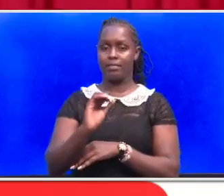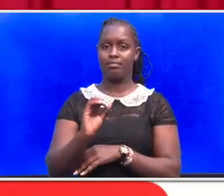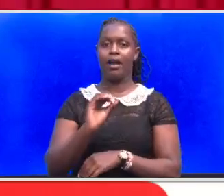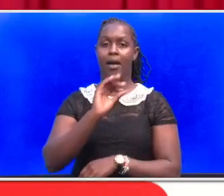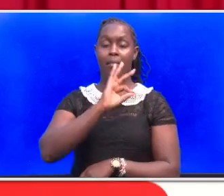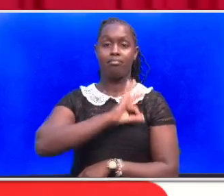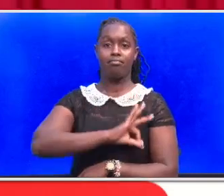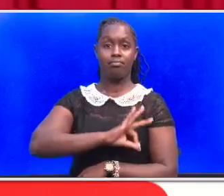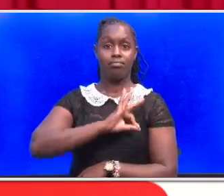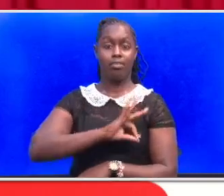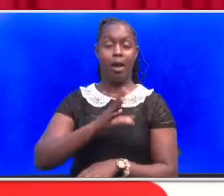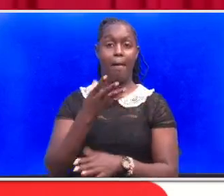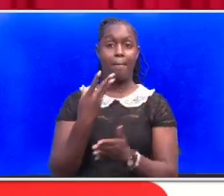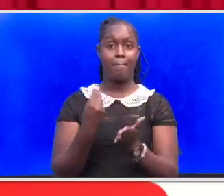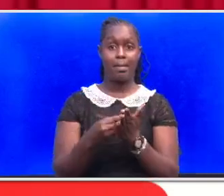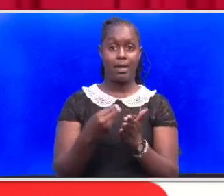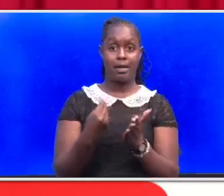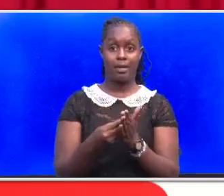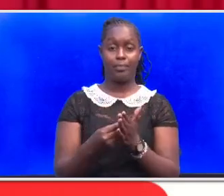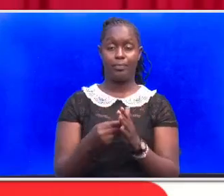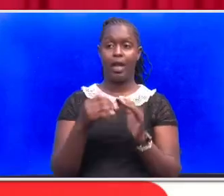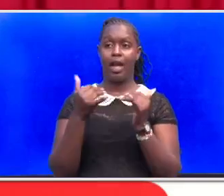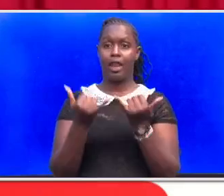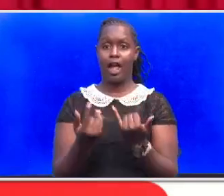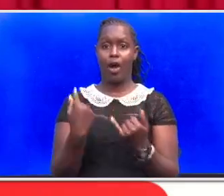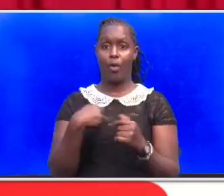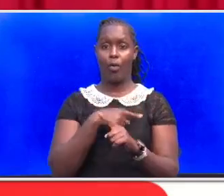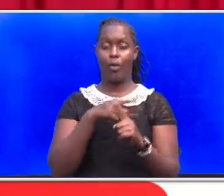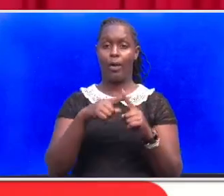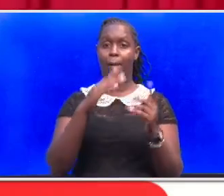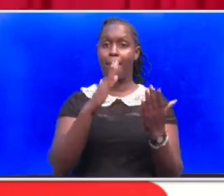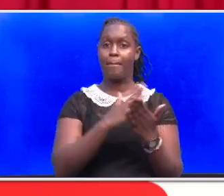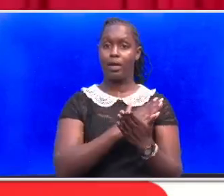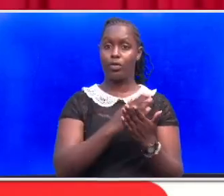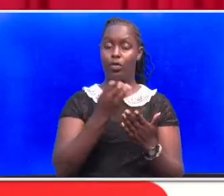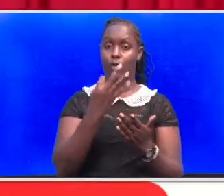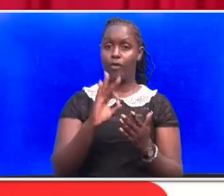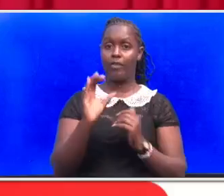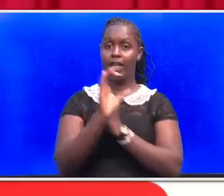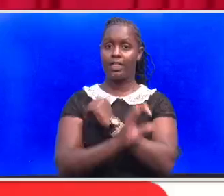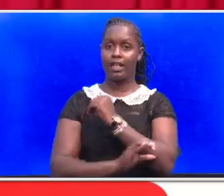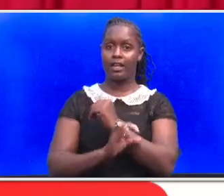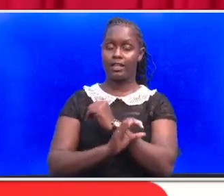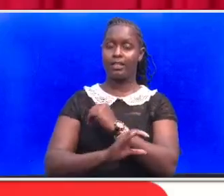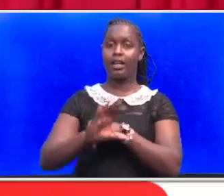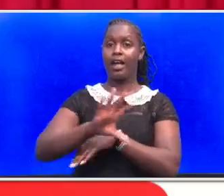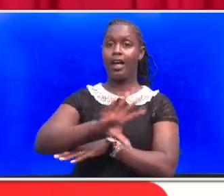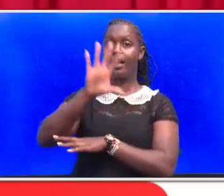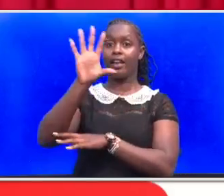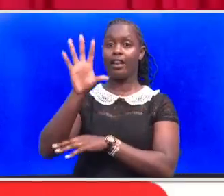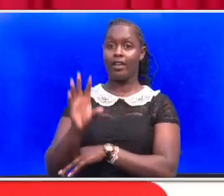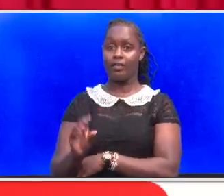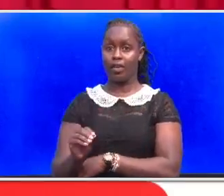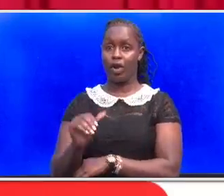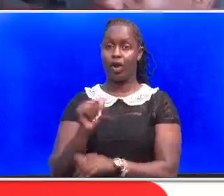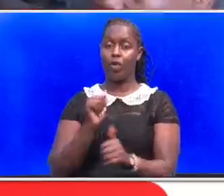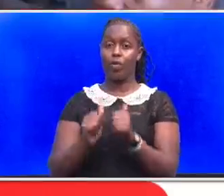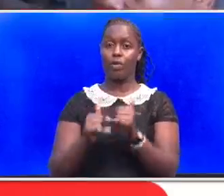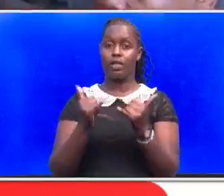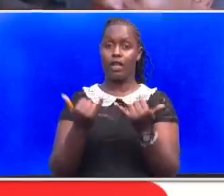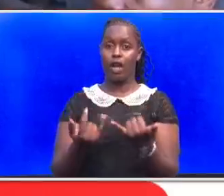monetization. We are one of the four countries in the African continent that we can